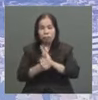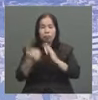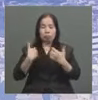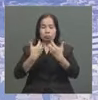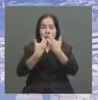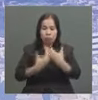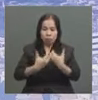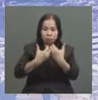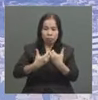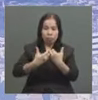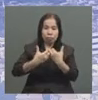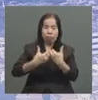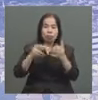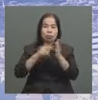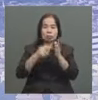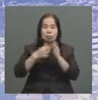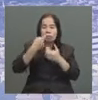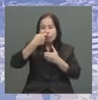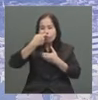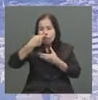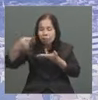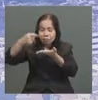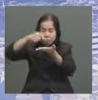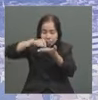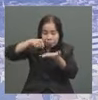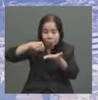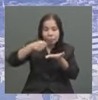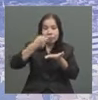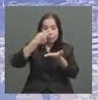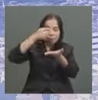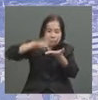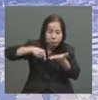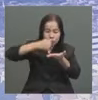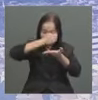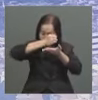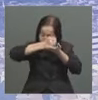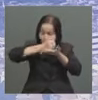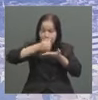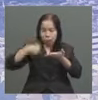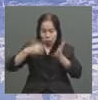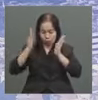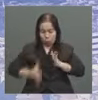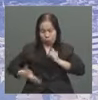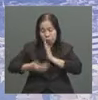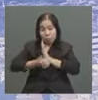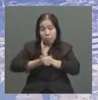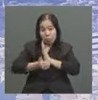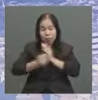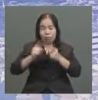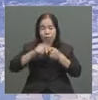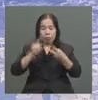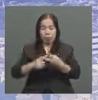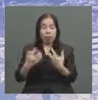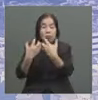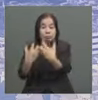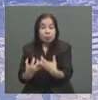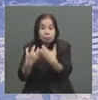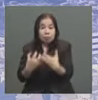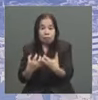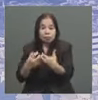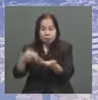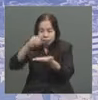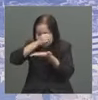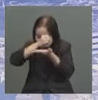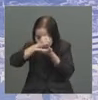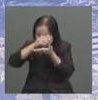คือการตรวจสารคัดหลั่งที่เกิดขึ้นจากโพรงจมูกตรงนี้แล้วก็ไปใช้เครื่องในการตร